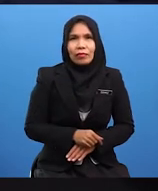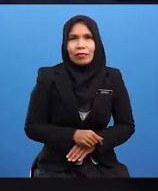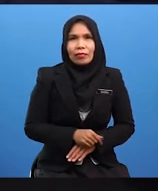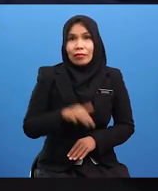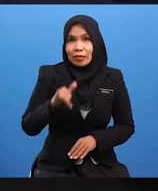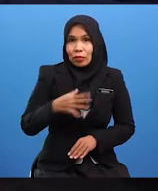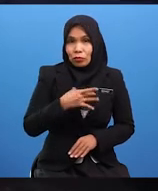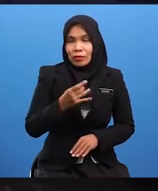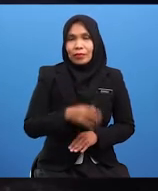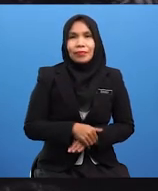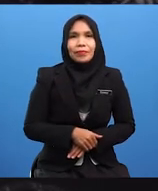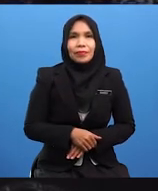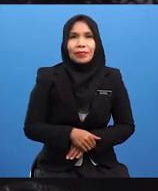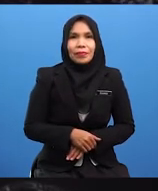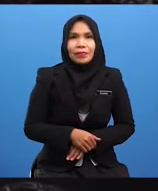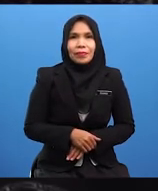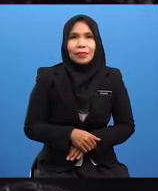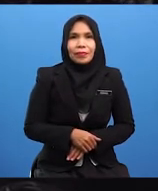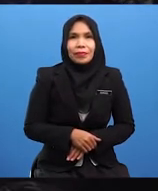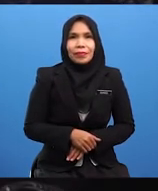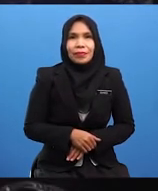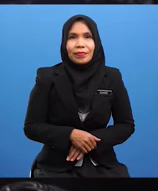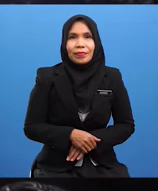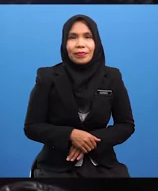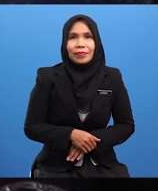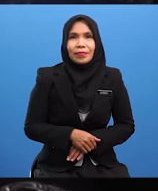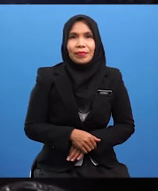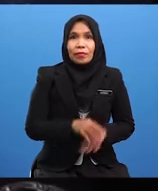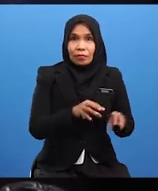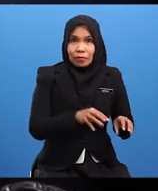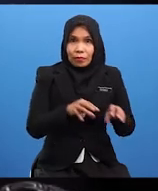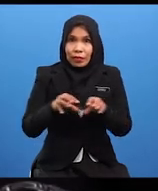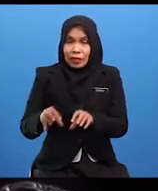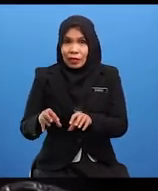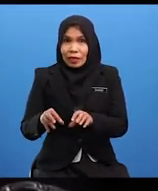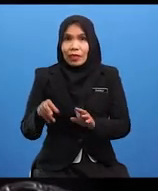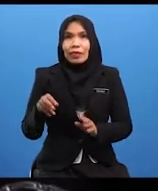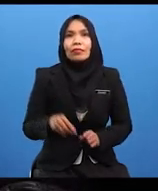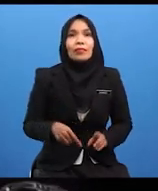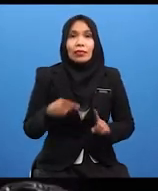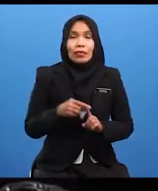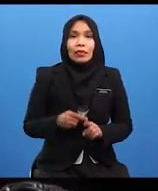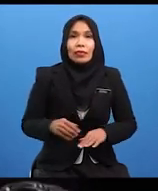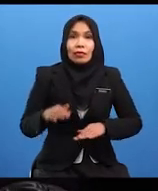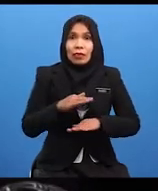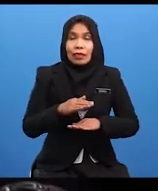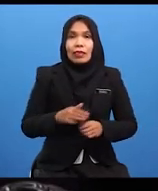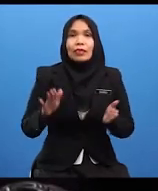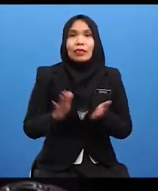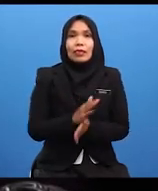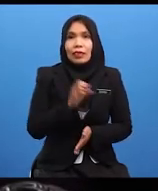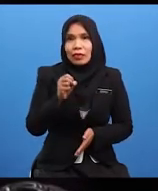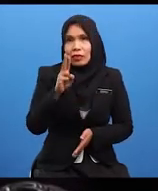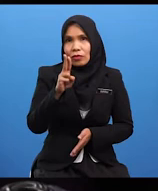juga boleh. Kemudian pindahkan atas kertas surih. Kalau cikgu terlalu